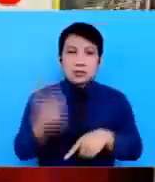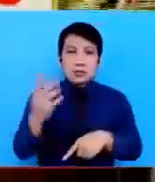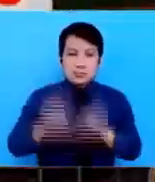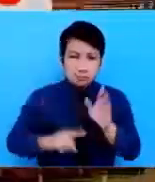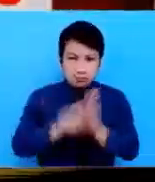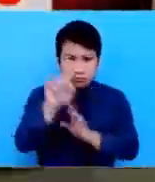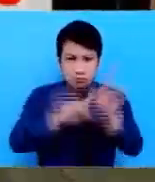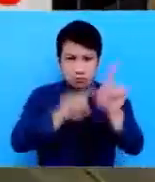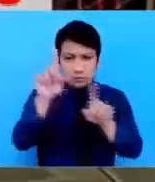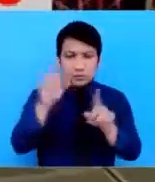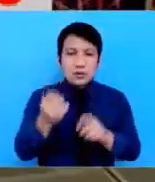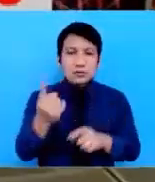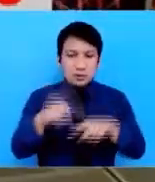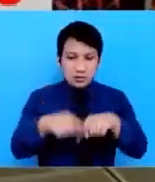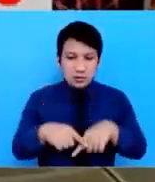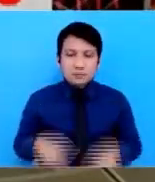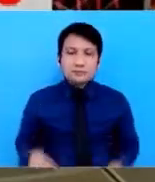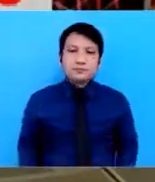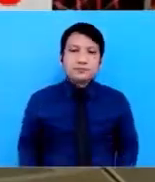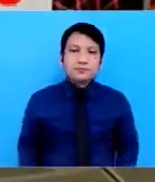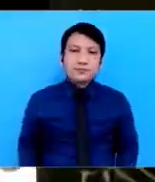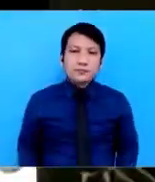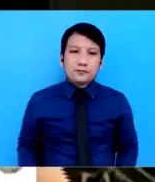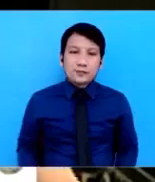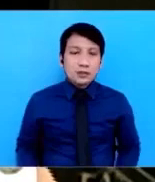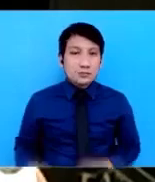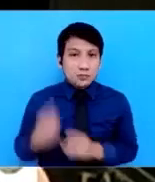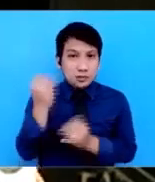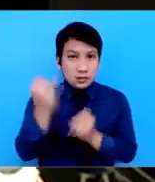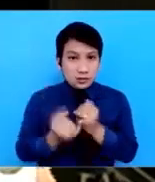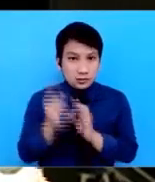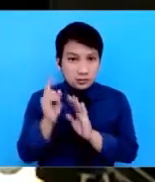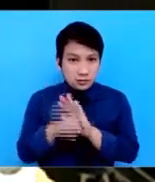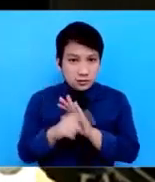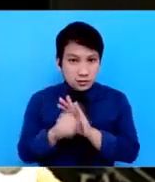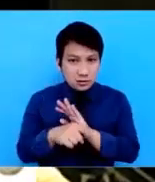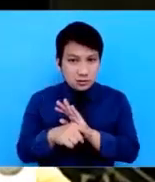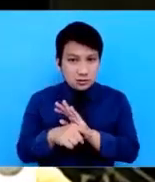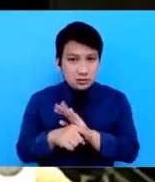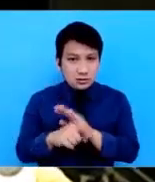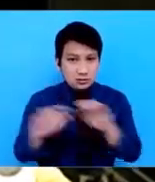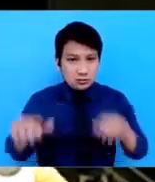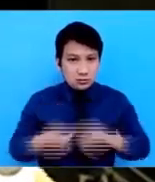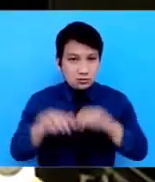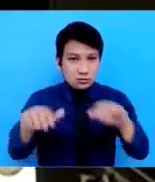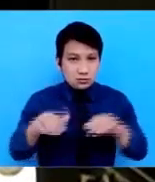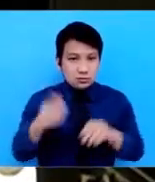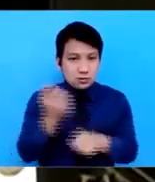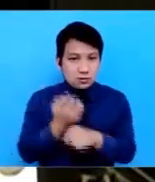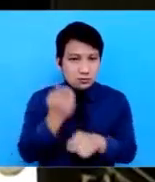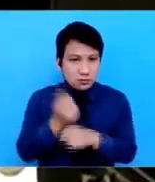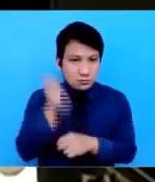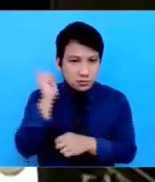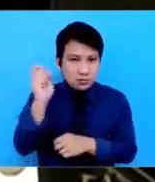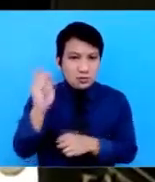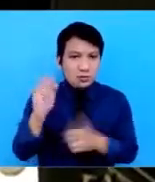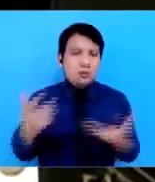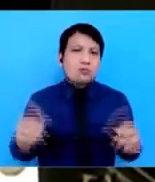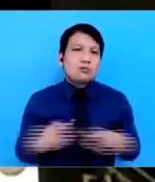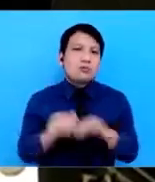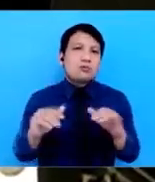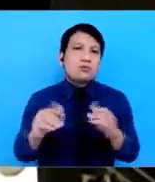nyo. So, for the last minute, we had to work double time, pero wala nang